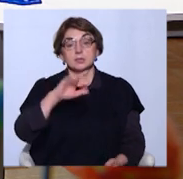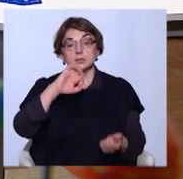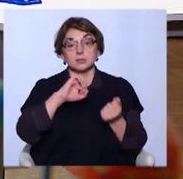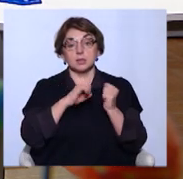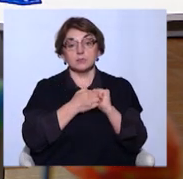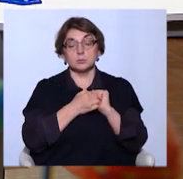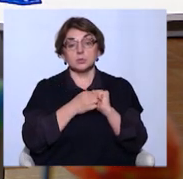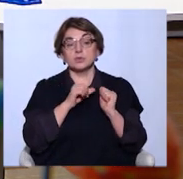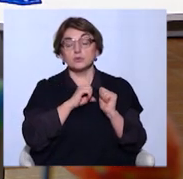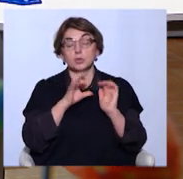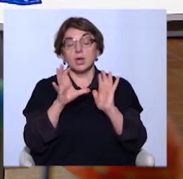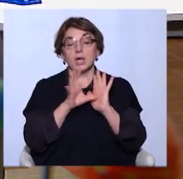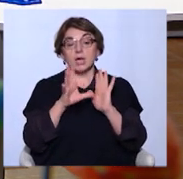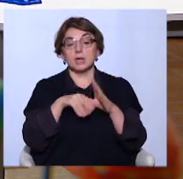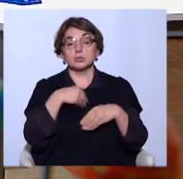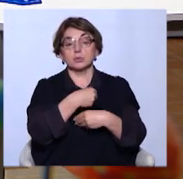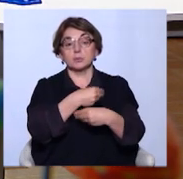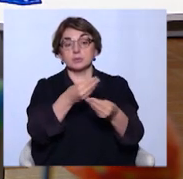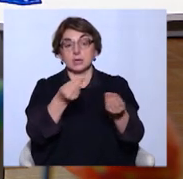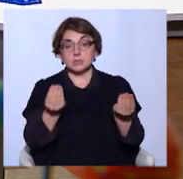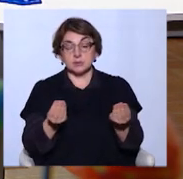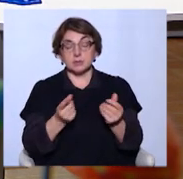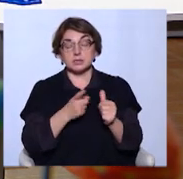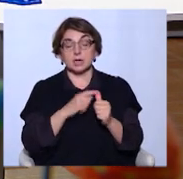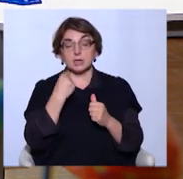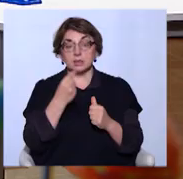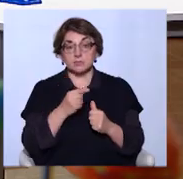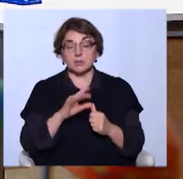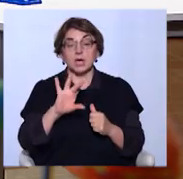დავიმახსოვროთ, რომ ელექტრონების გაცემას ეწოდება ჟანგვა.